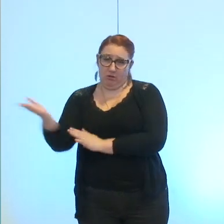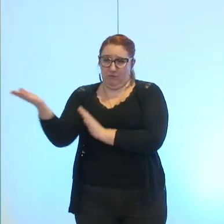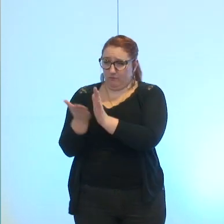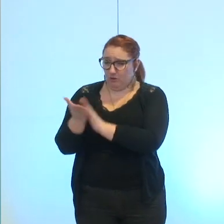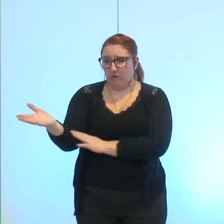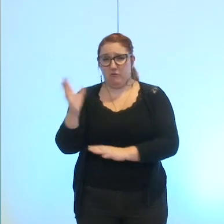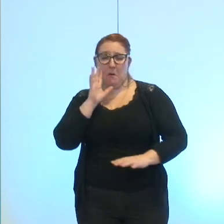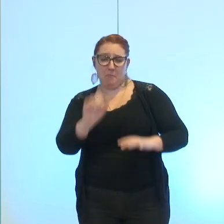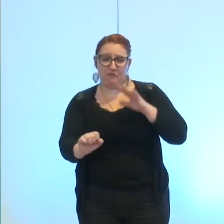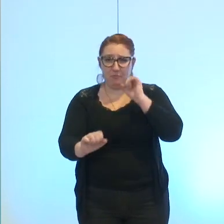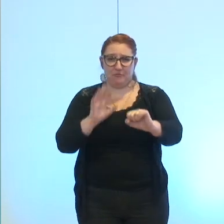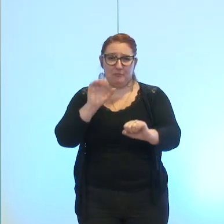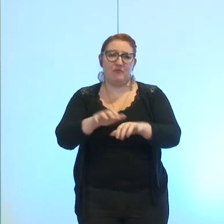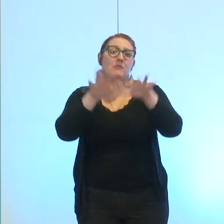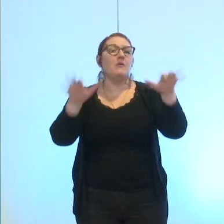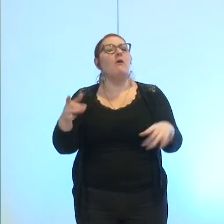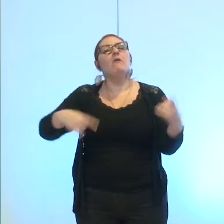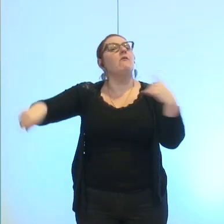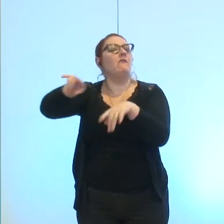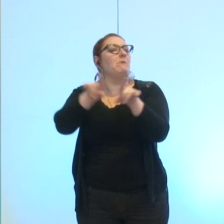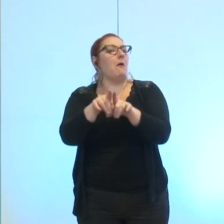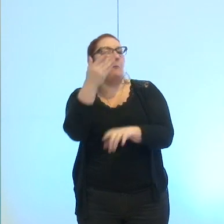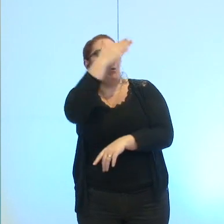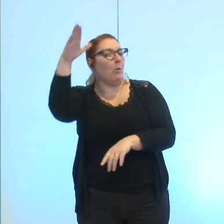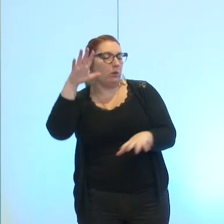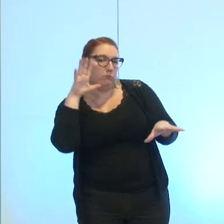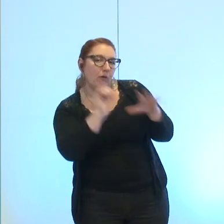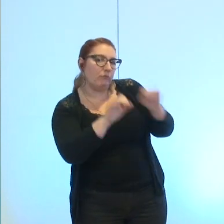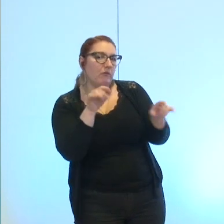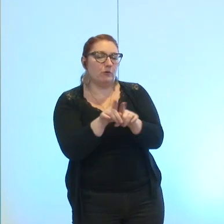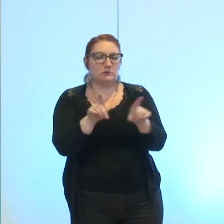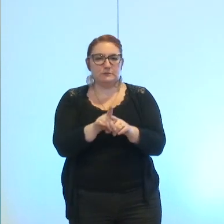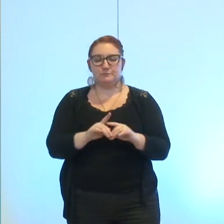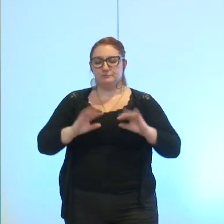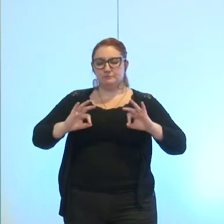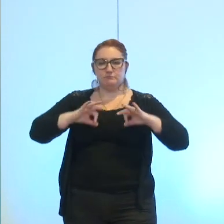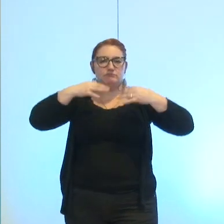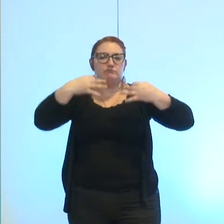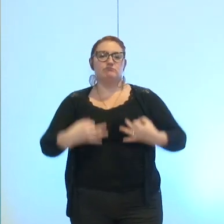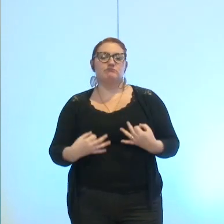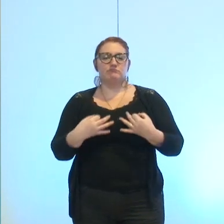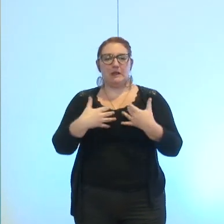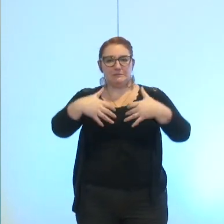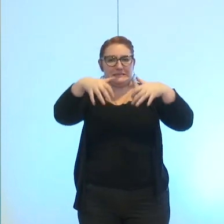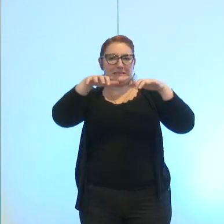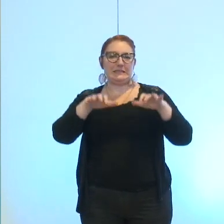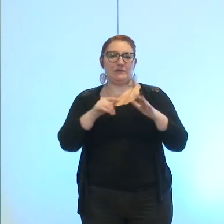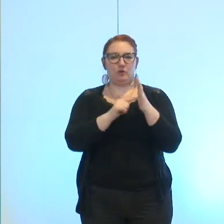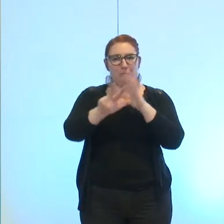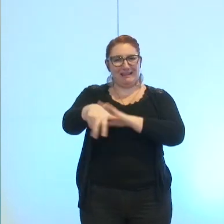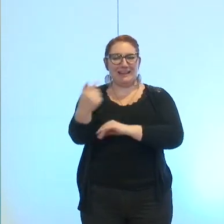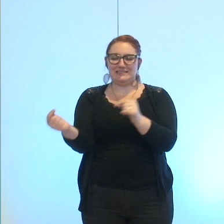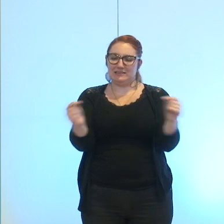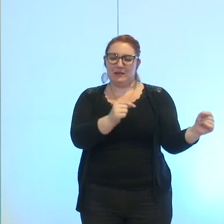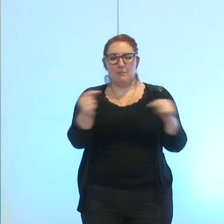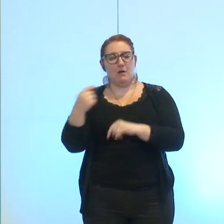N bien sûr pas les seuls à les avoir vu lors de nos débats au sujet du compte administratif 2013 je soulignais la situation difficile des